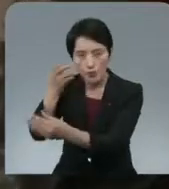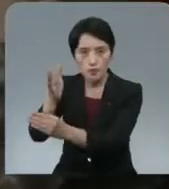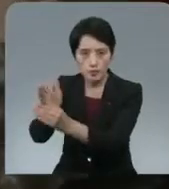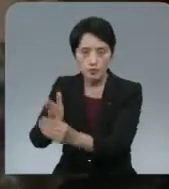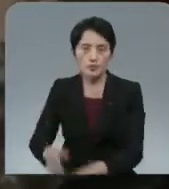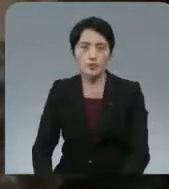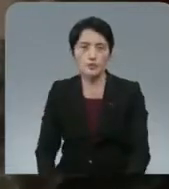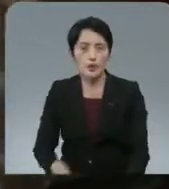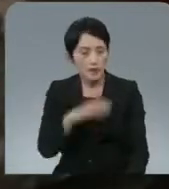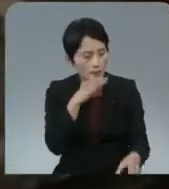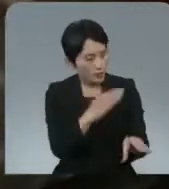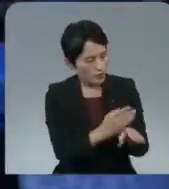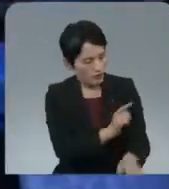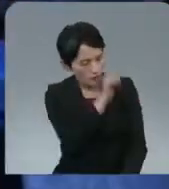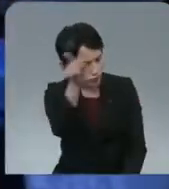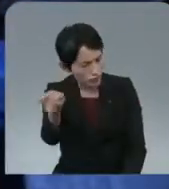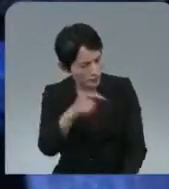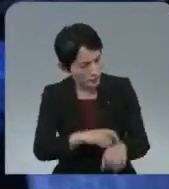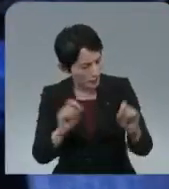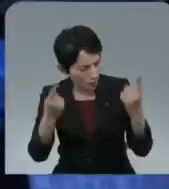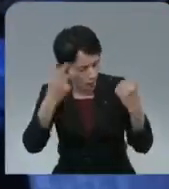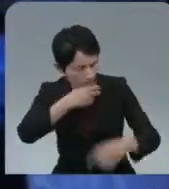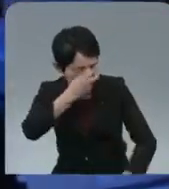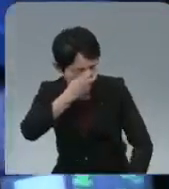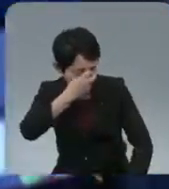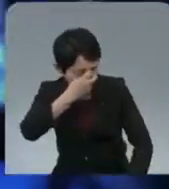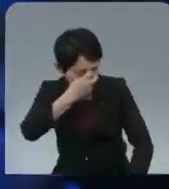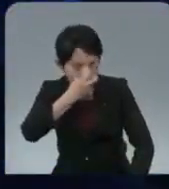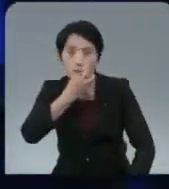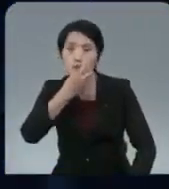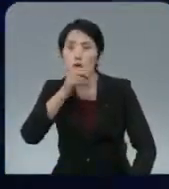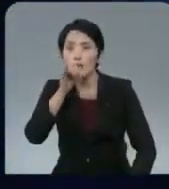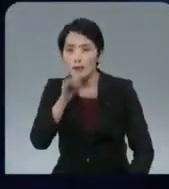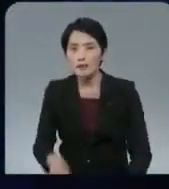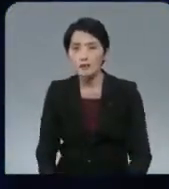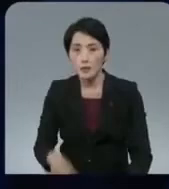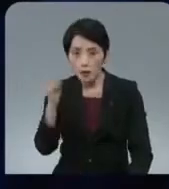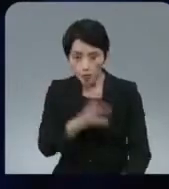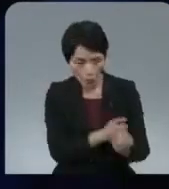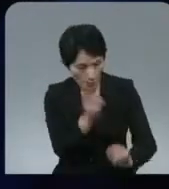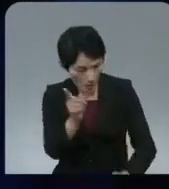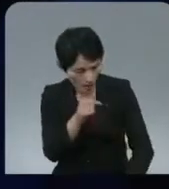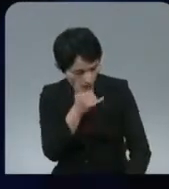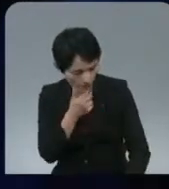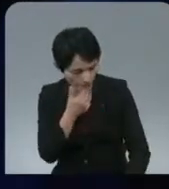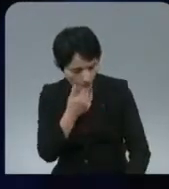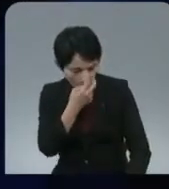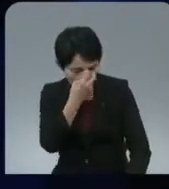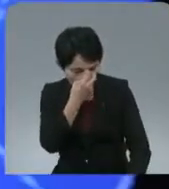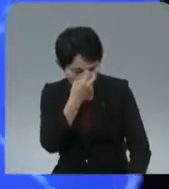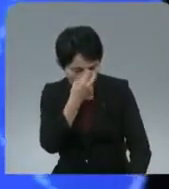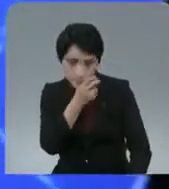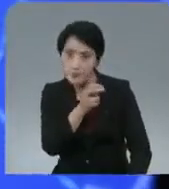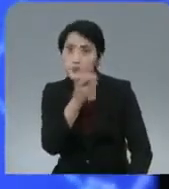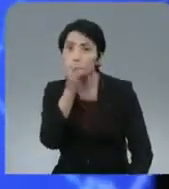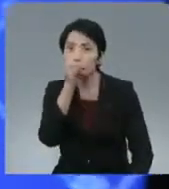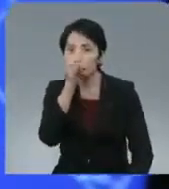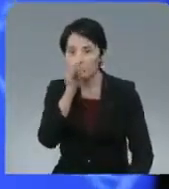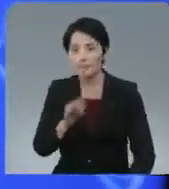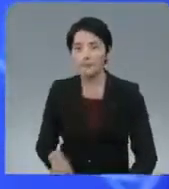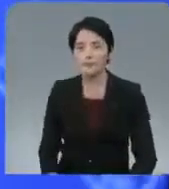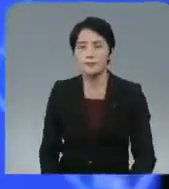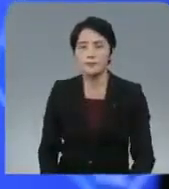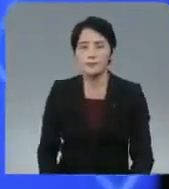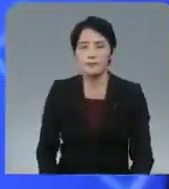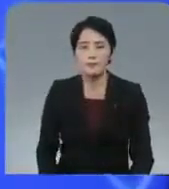île rocheuse inhabitée au large de Kilju en Hamgyong du Nord. L'armée sud-coréenne surveille en temps réel